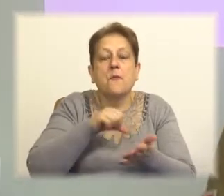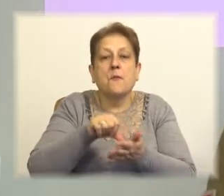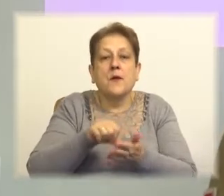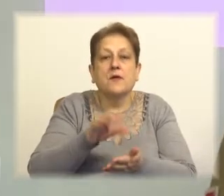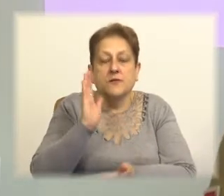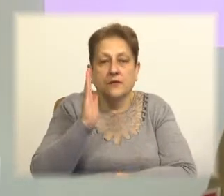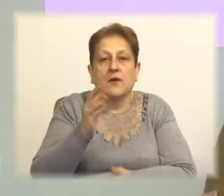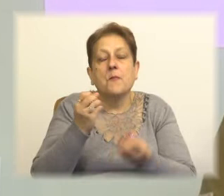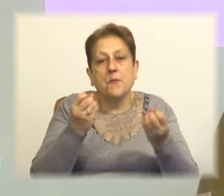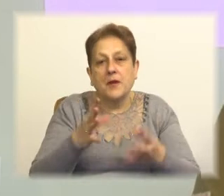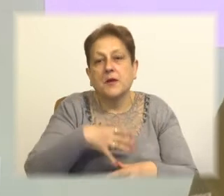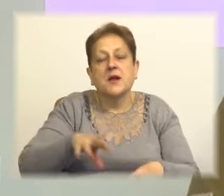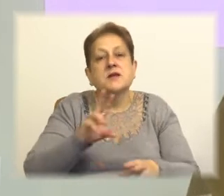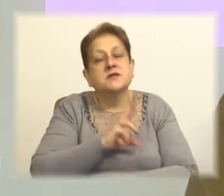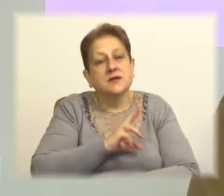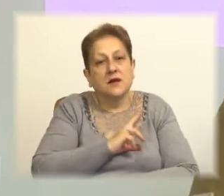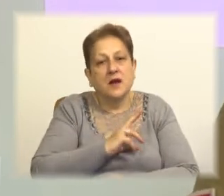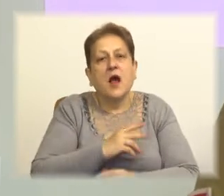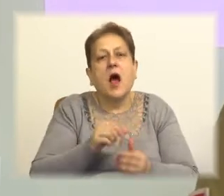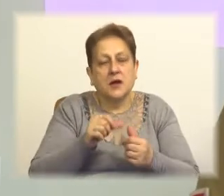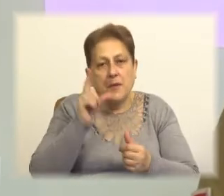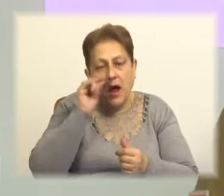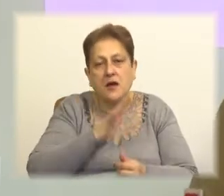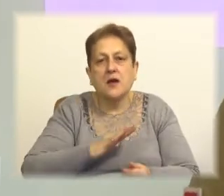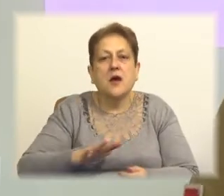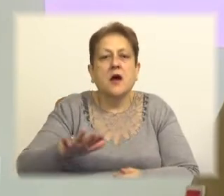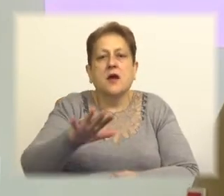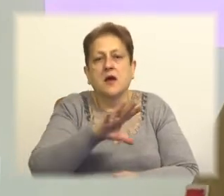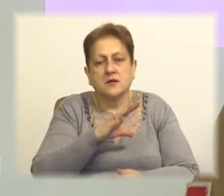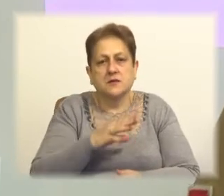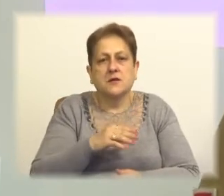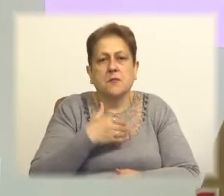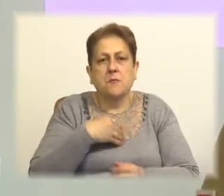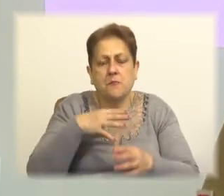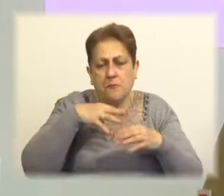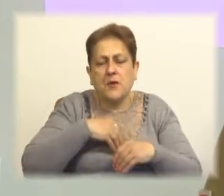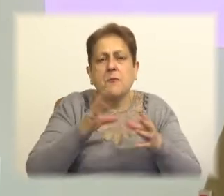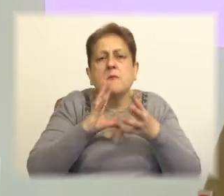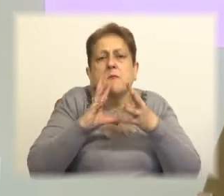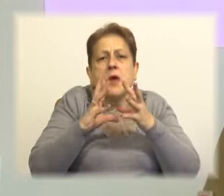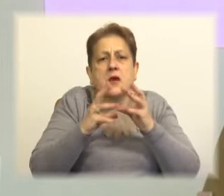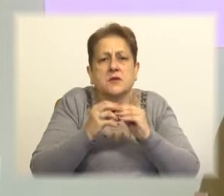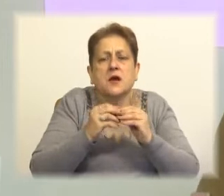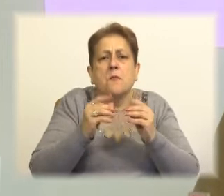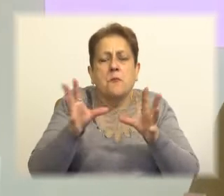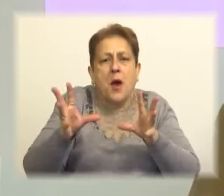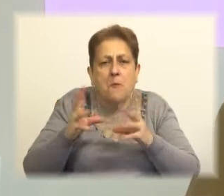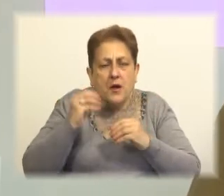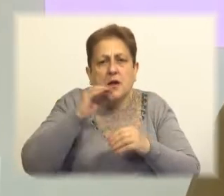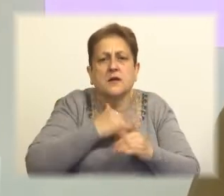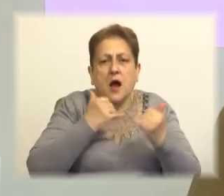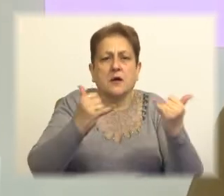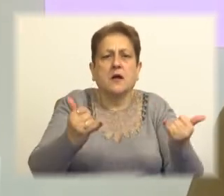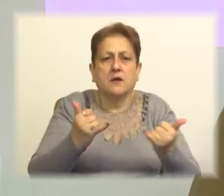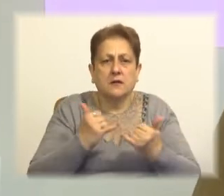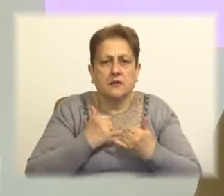որ պարզապես իրար սիրենք, հատկապես հայերս մեզ մեջ միասնական լինենք, միաբան լինենք, իրար սիրենք, հարգենք